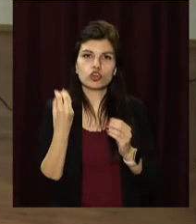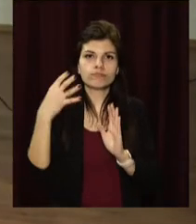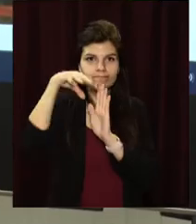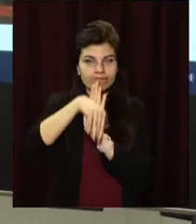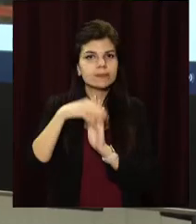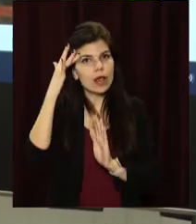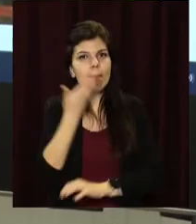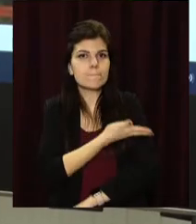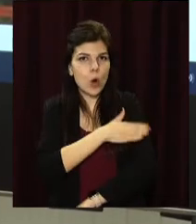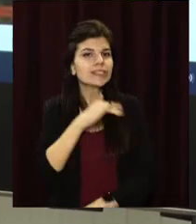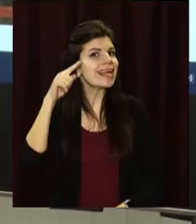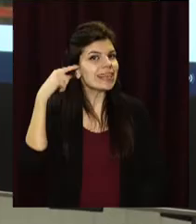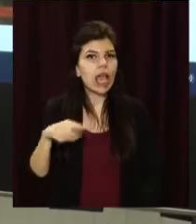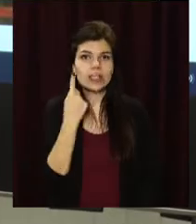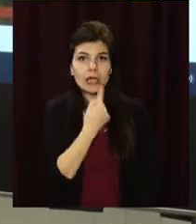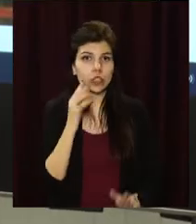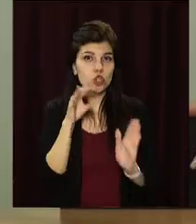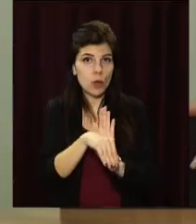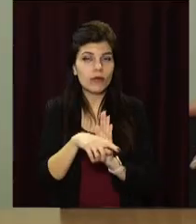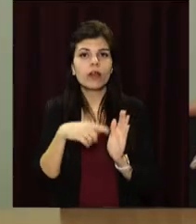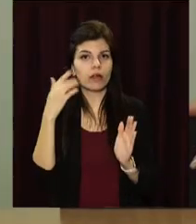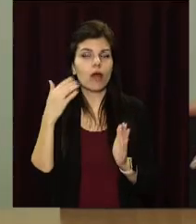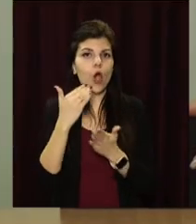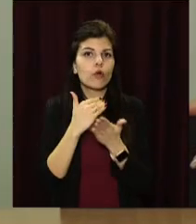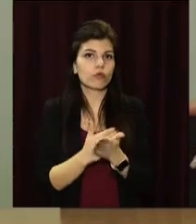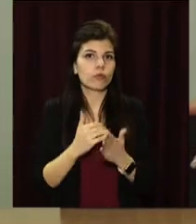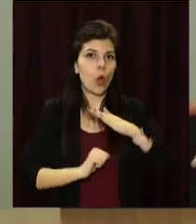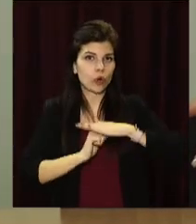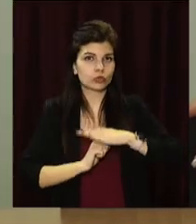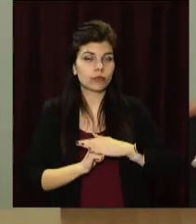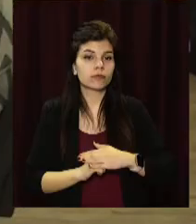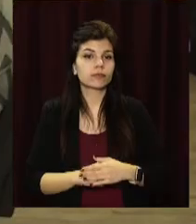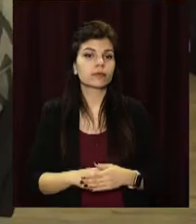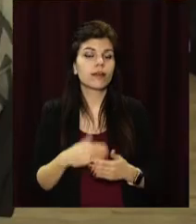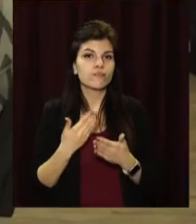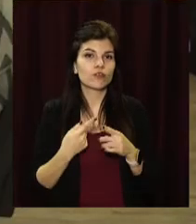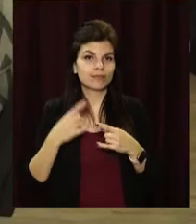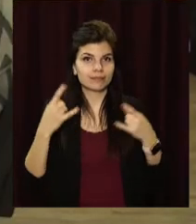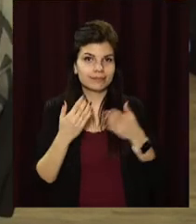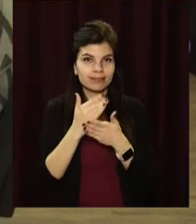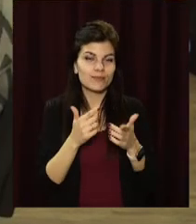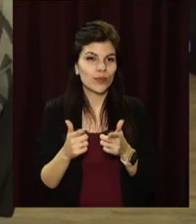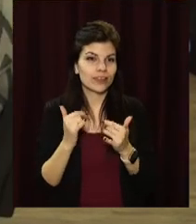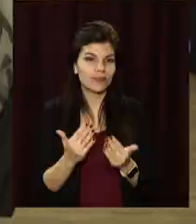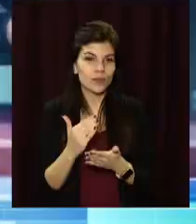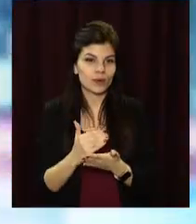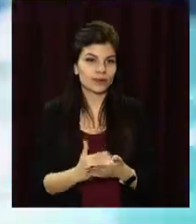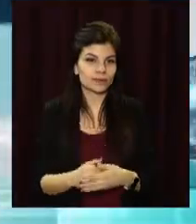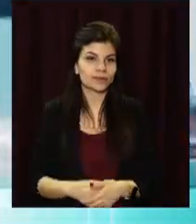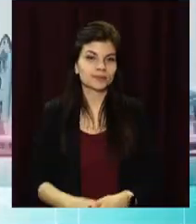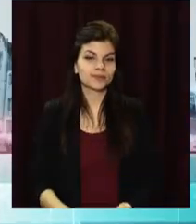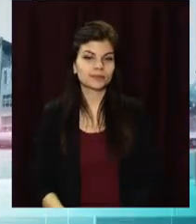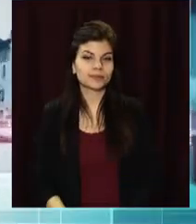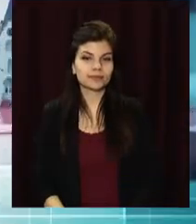польську та китайську. Їх додадуть до основної програми. Альона Вєтрова, Василь Самовар, Open News, телеканал «Відкритий».